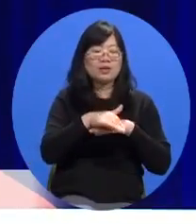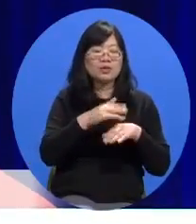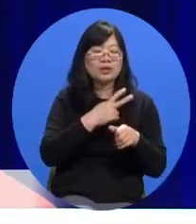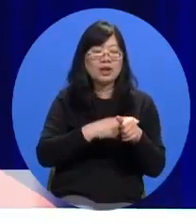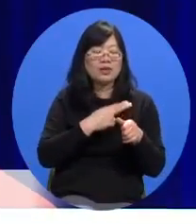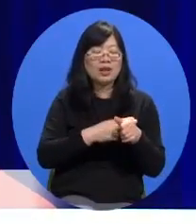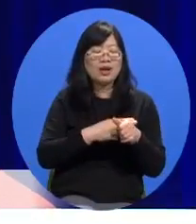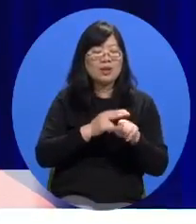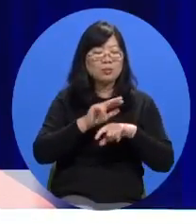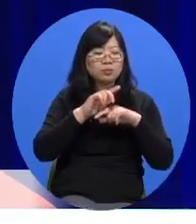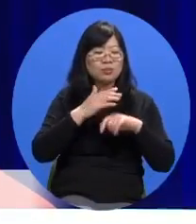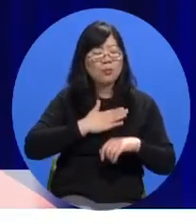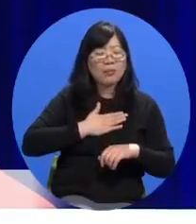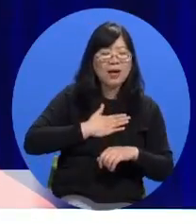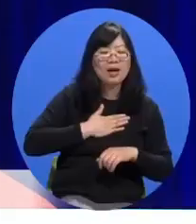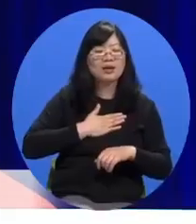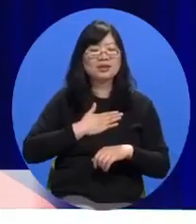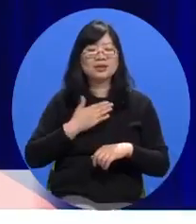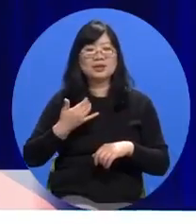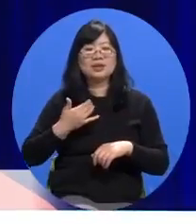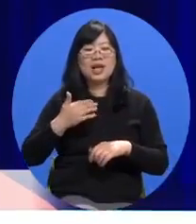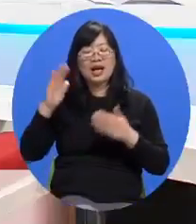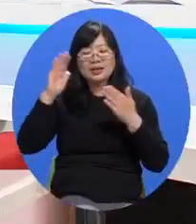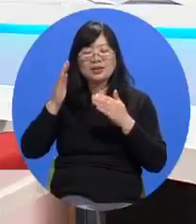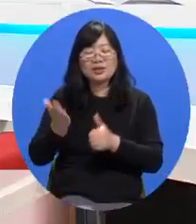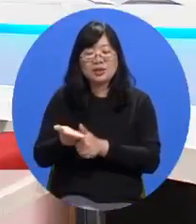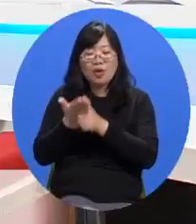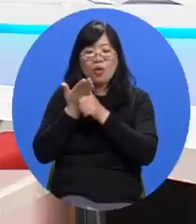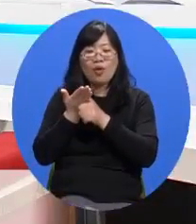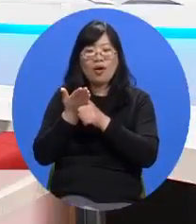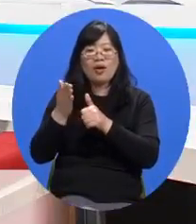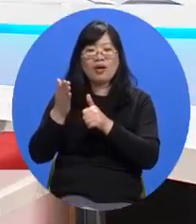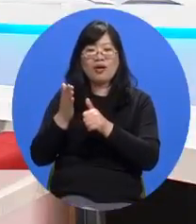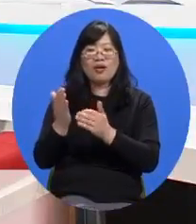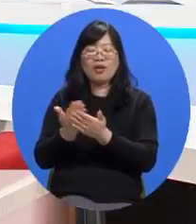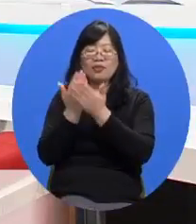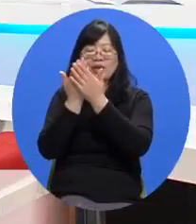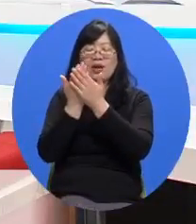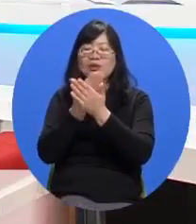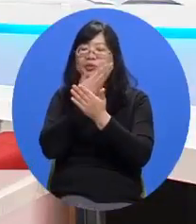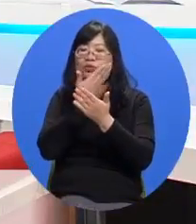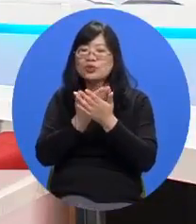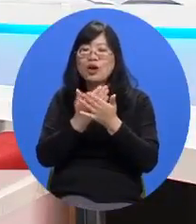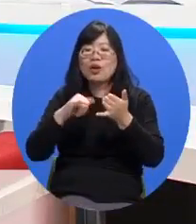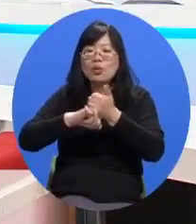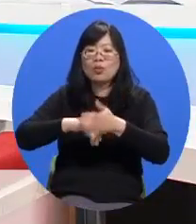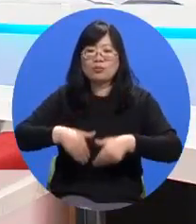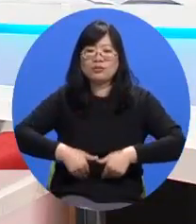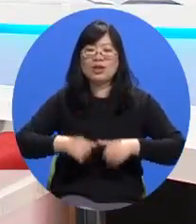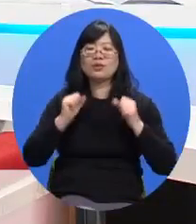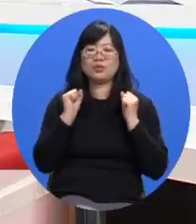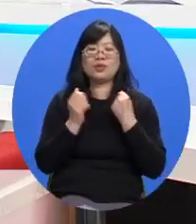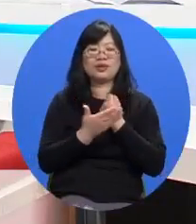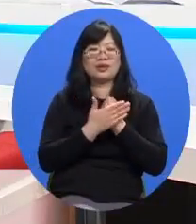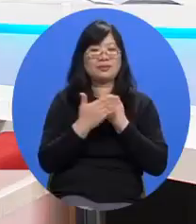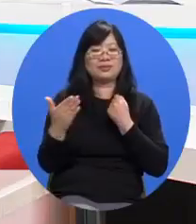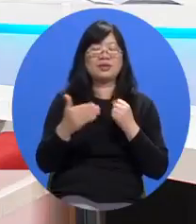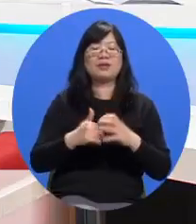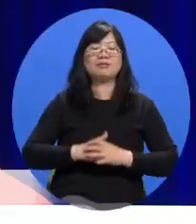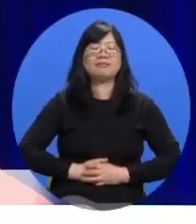선생님의 생각이 네. 아이들을 성장시켜 가는 데 매우 중요하고 네. 없어서는 안 될 그런 존재이기 때문에